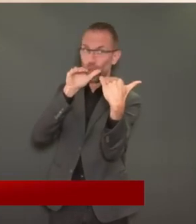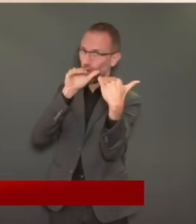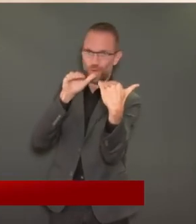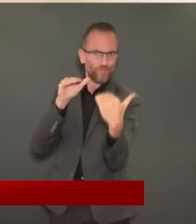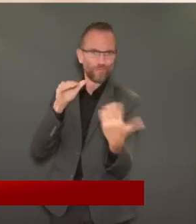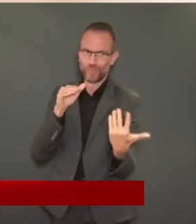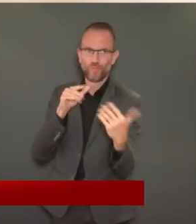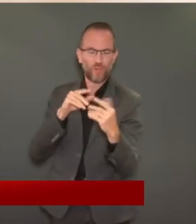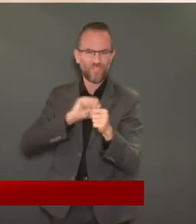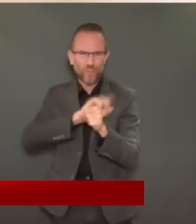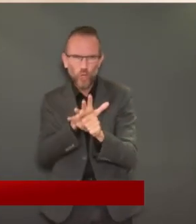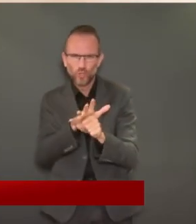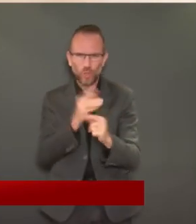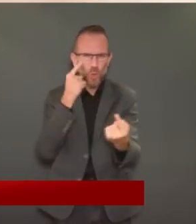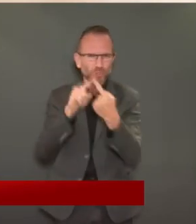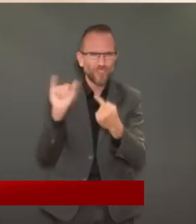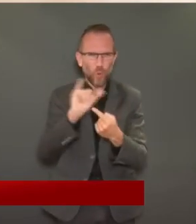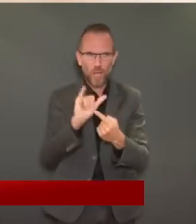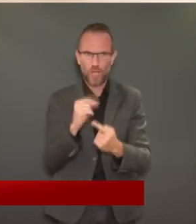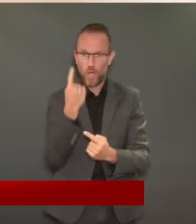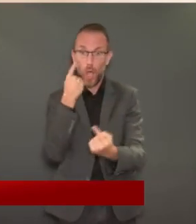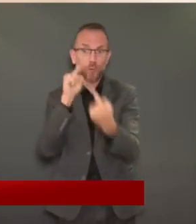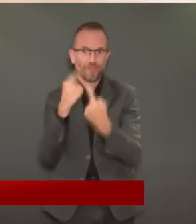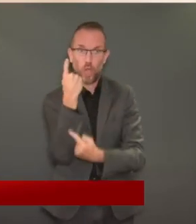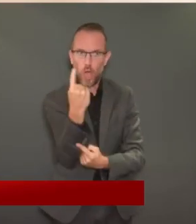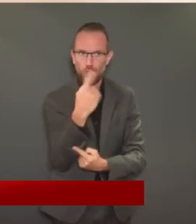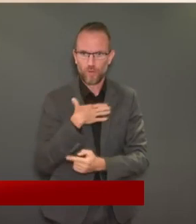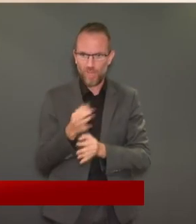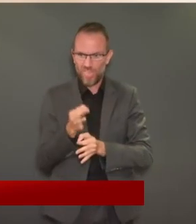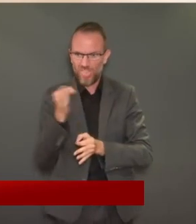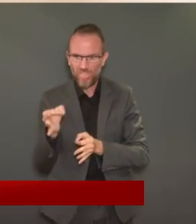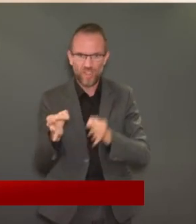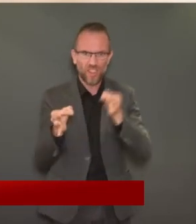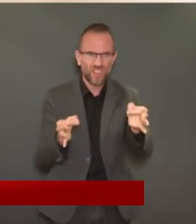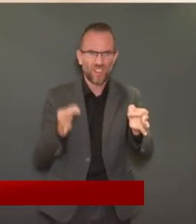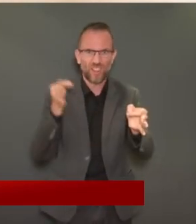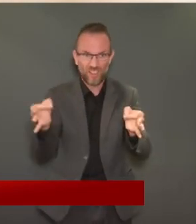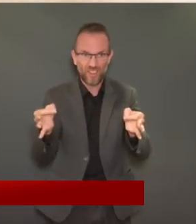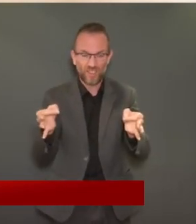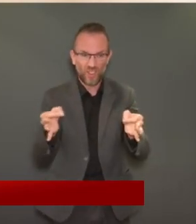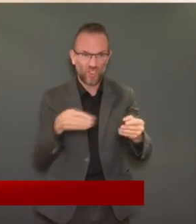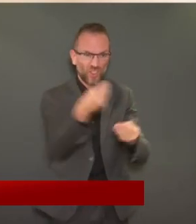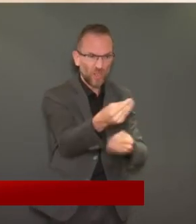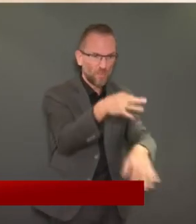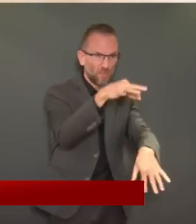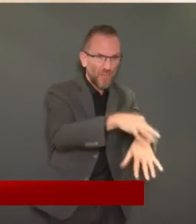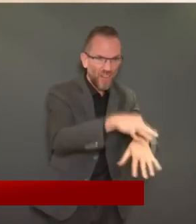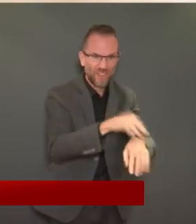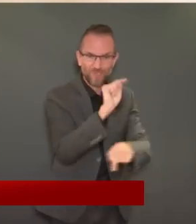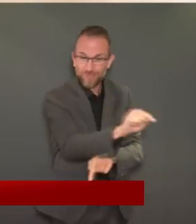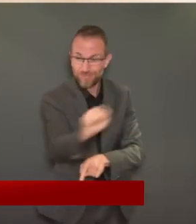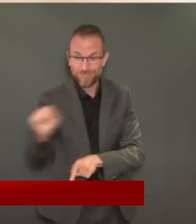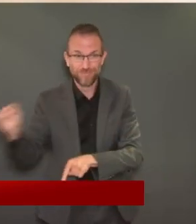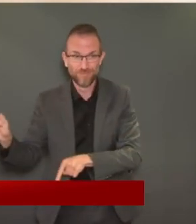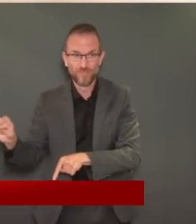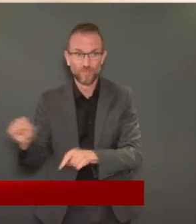seul but. Et le but, c'est de contaminer au maximum, le plus que possible des gens, de rendre le plus que